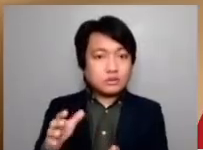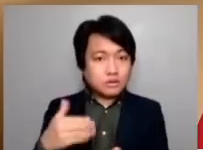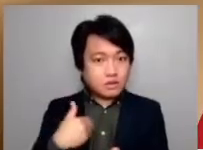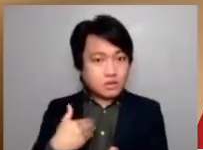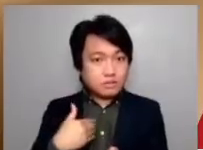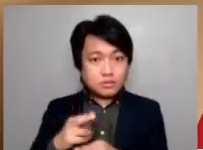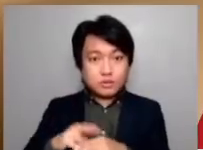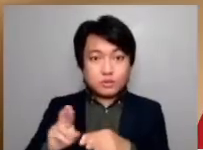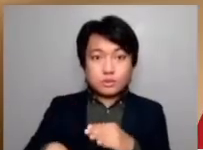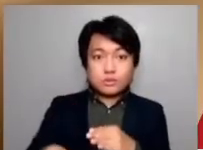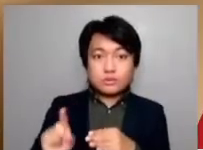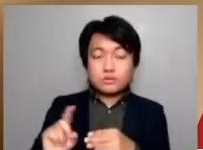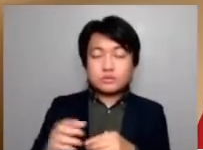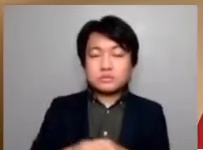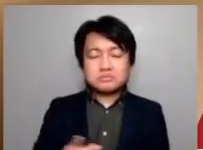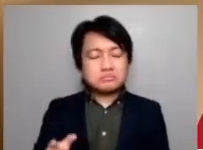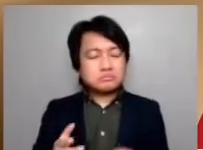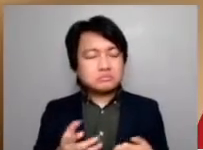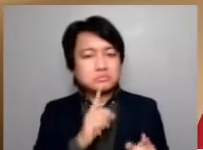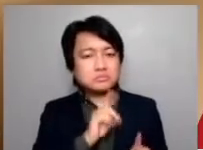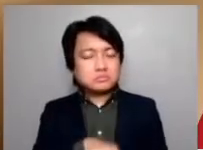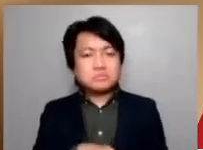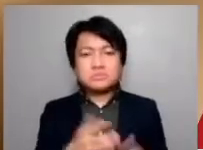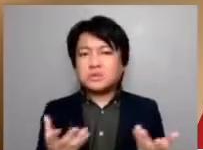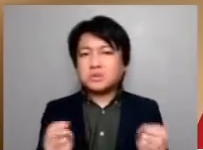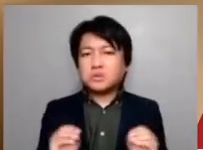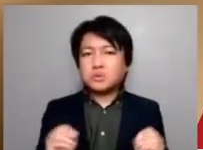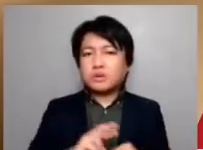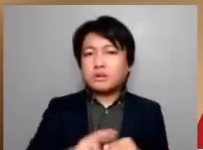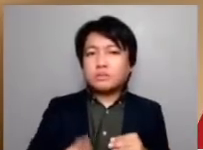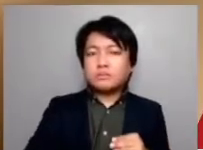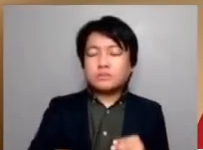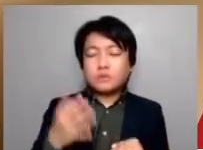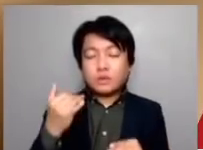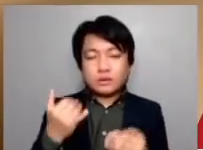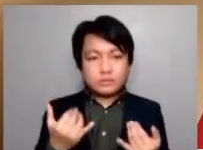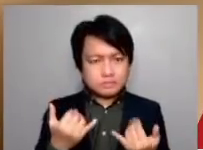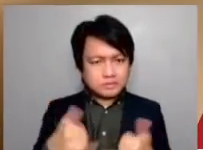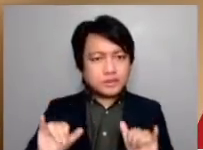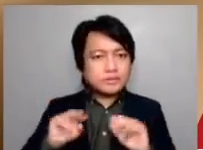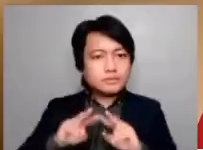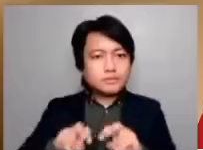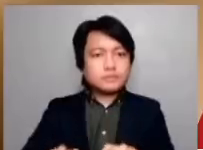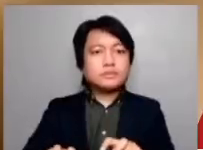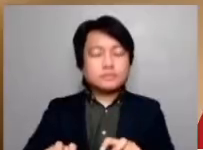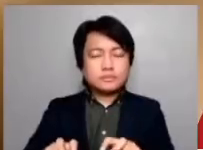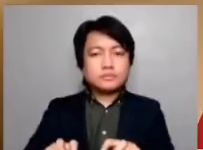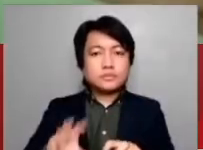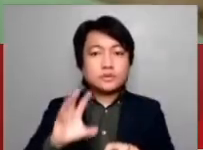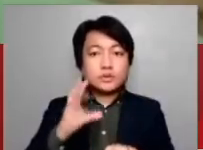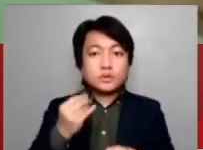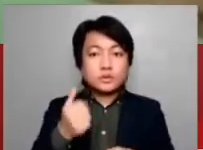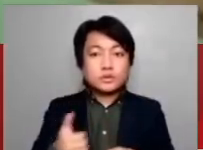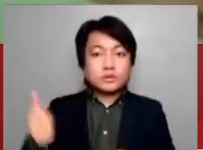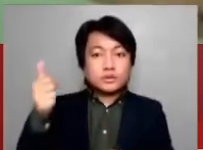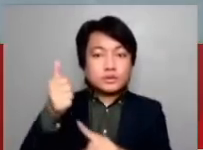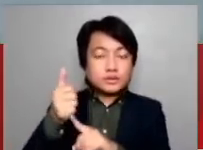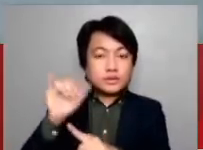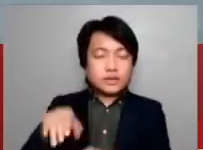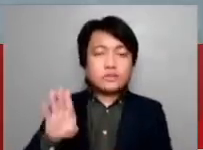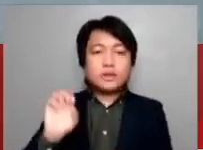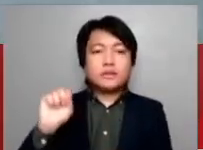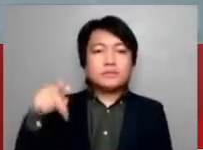Wala pa tayong resulta, no? But this particular investigation is actually being led by the Banko Sentral ng Pilipinas. Okay. Yung